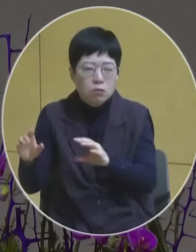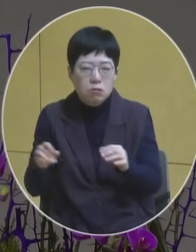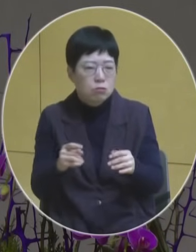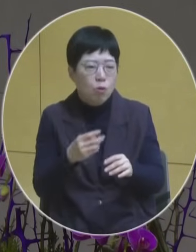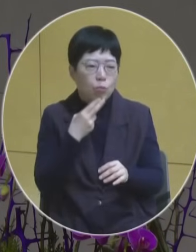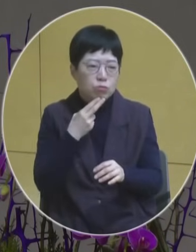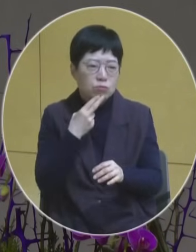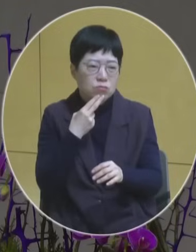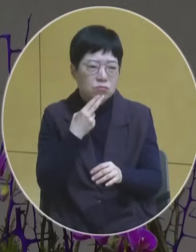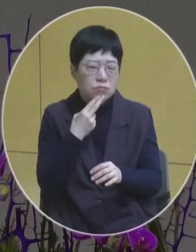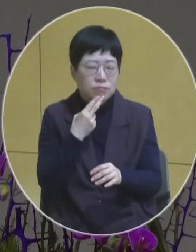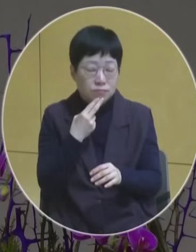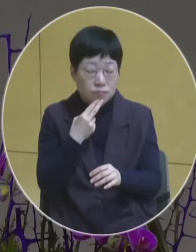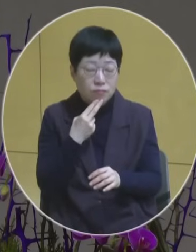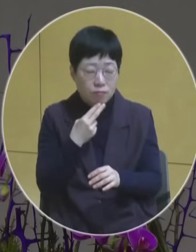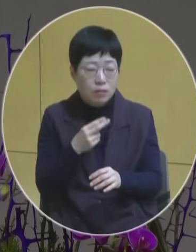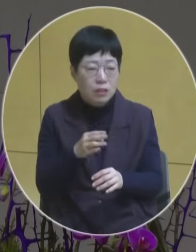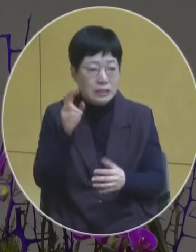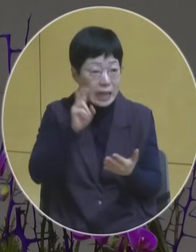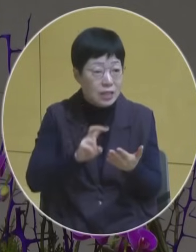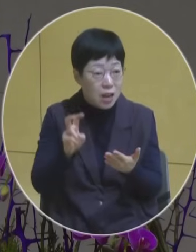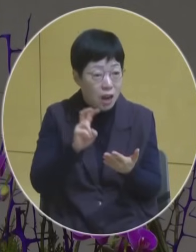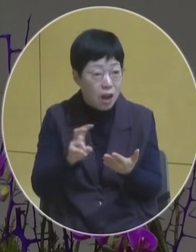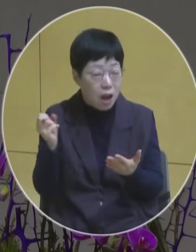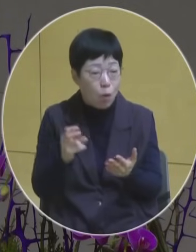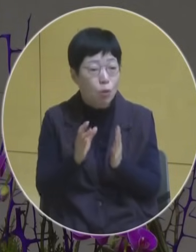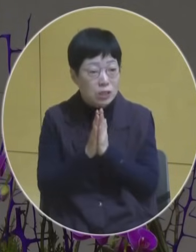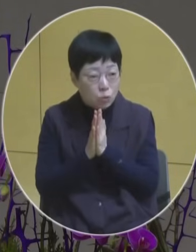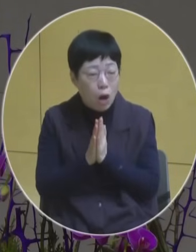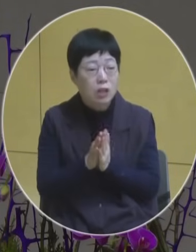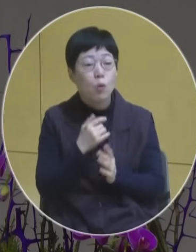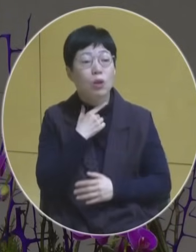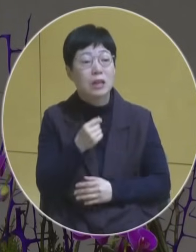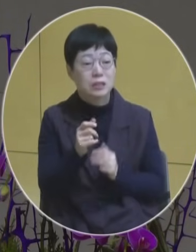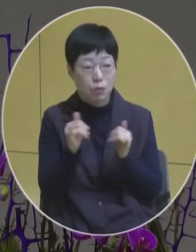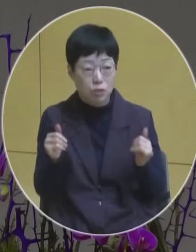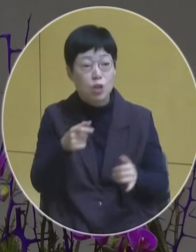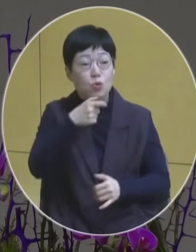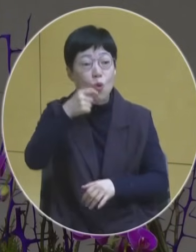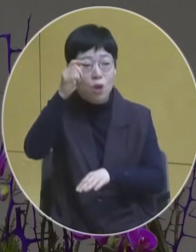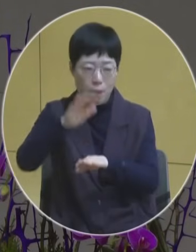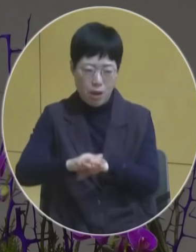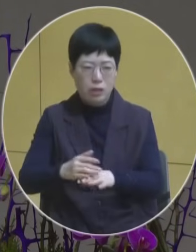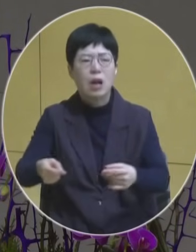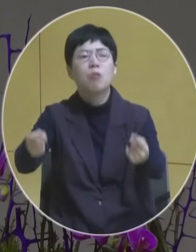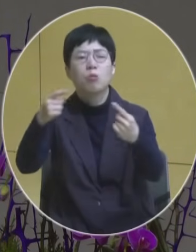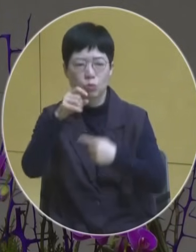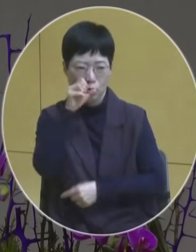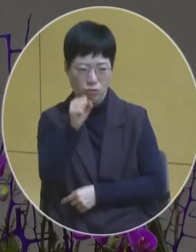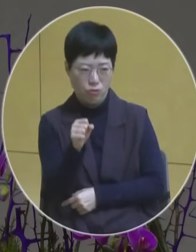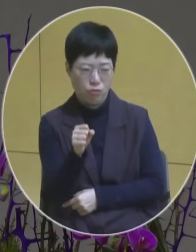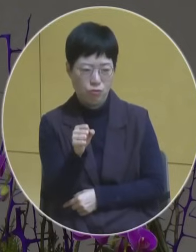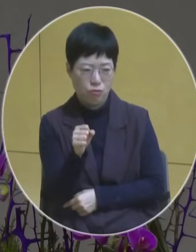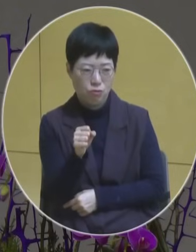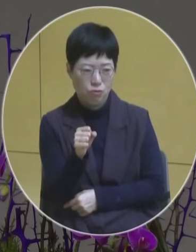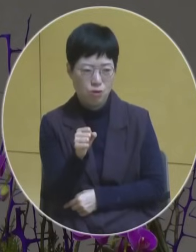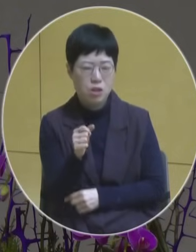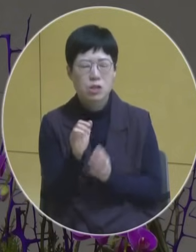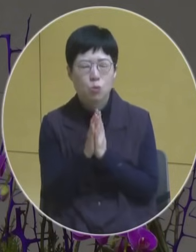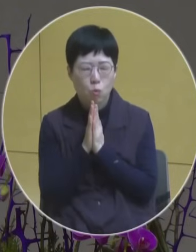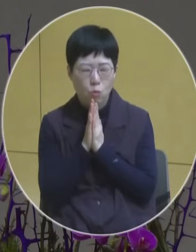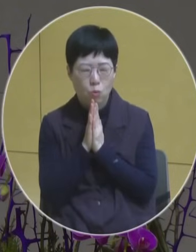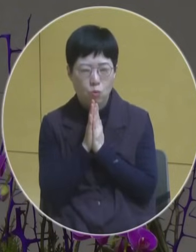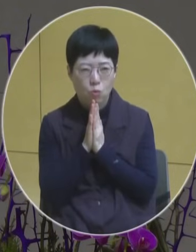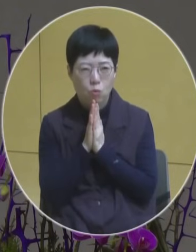가졌으면 좋겠고요. 여러분 찬양하고 기도하기를 원하는 분들은 수요예배에 좀 나오시면 좋을 것 같아요. 여러분 우리가